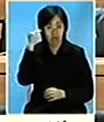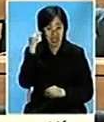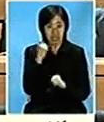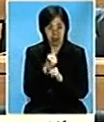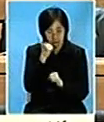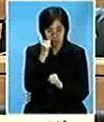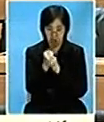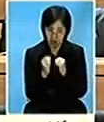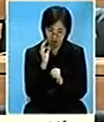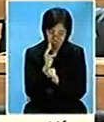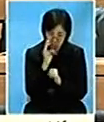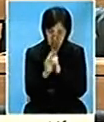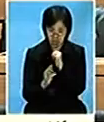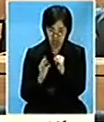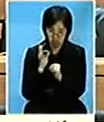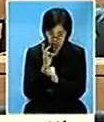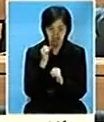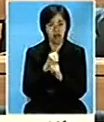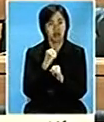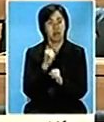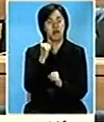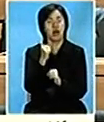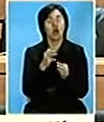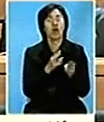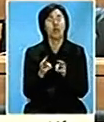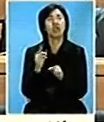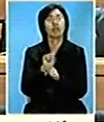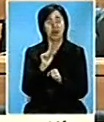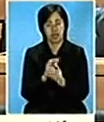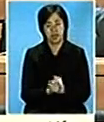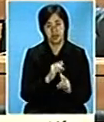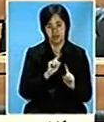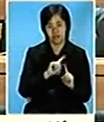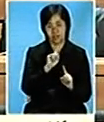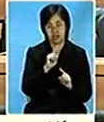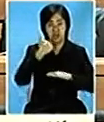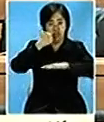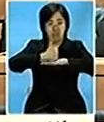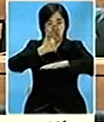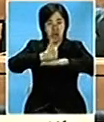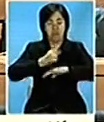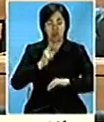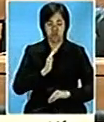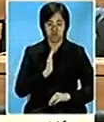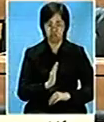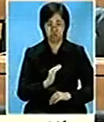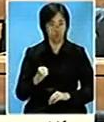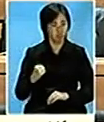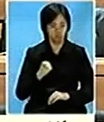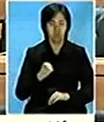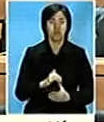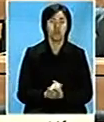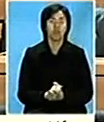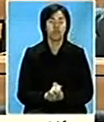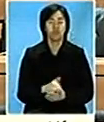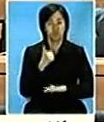6 7ปีเขาทำสำเร็จหมดแล้วครับทำอย่างไรครับ1ผู้นำต้องมีความเด็ดขาดก่อนผู้นำนะครับผมก